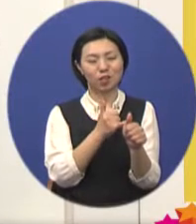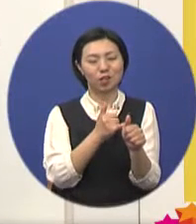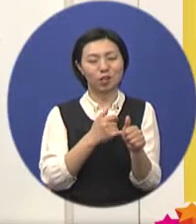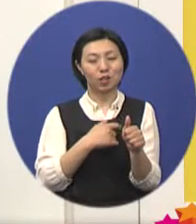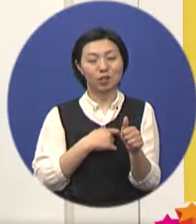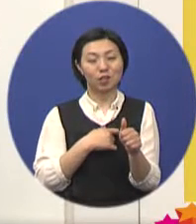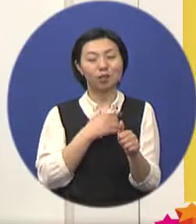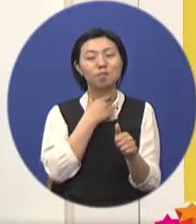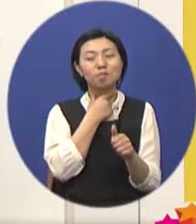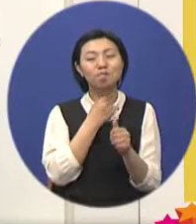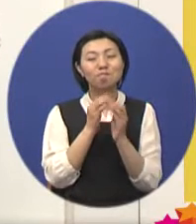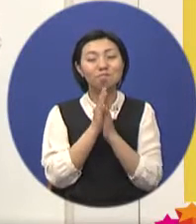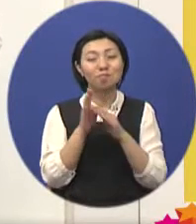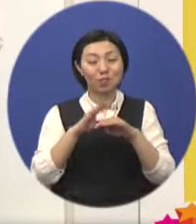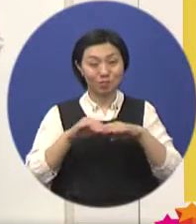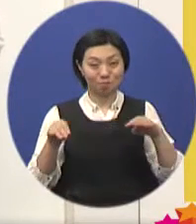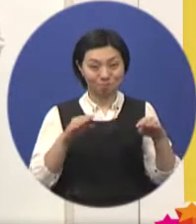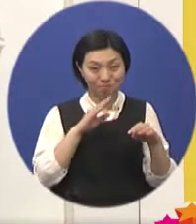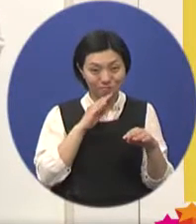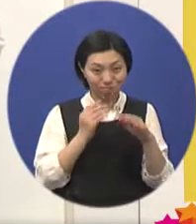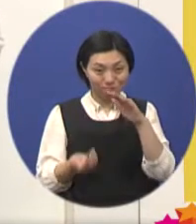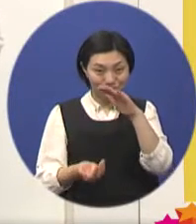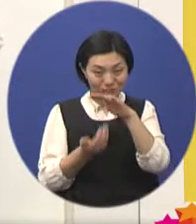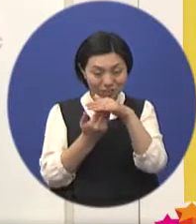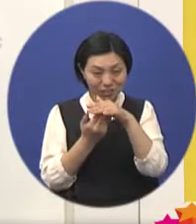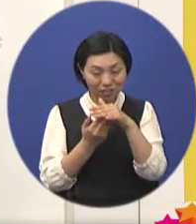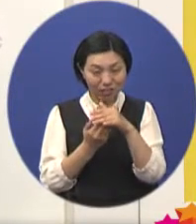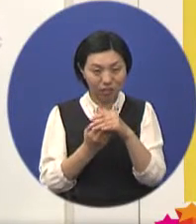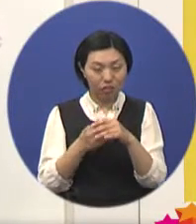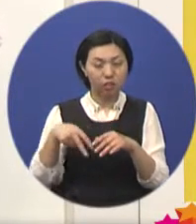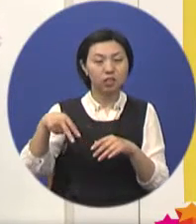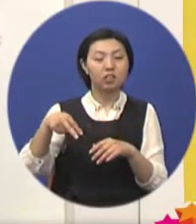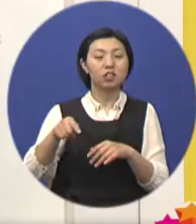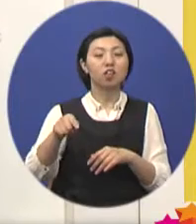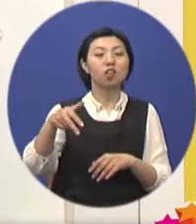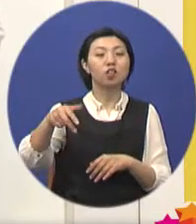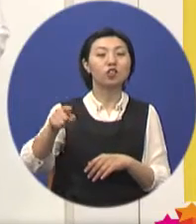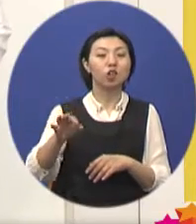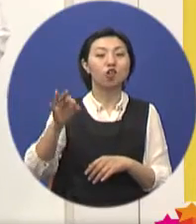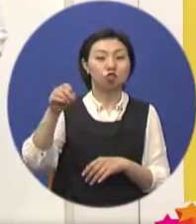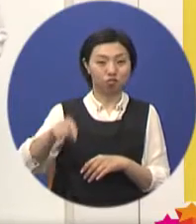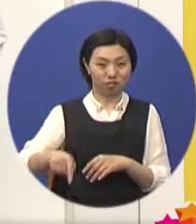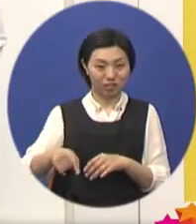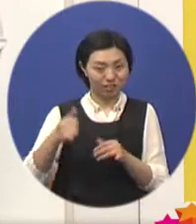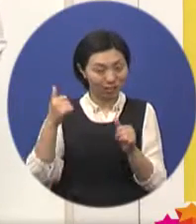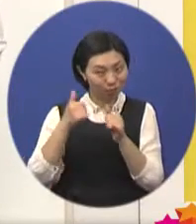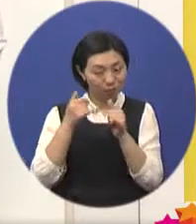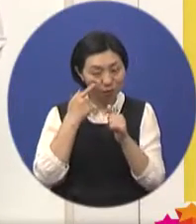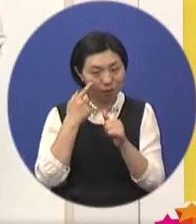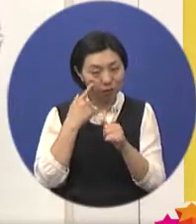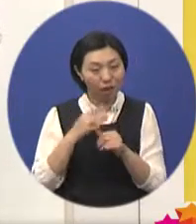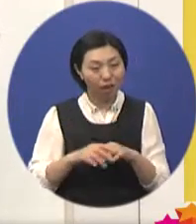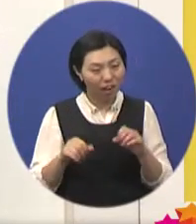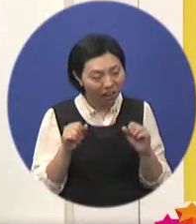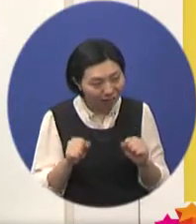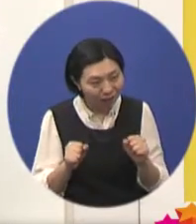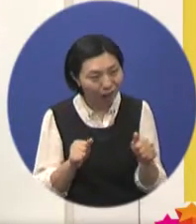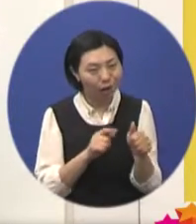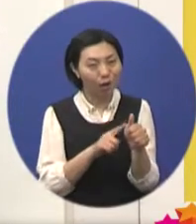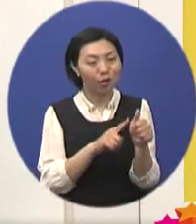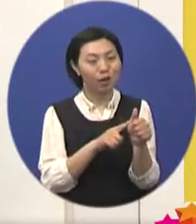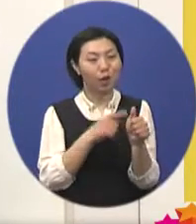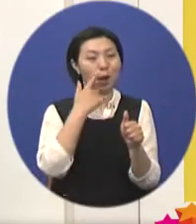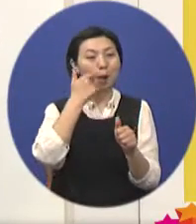아유 전화 좀 받으세요. 서정훈 씨. 여보세요. 아유 아버님 안녕하세요. 안녕하세요. 예, 수고